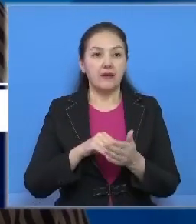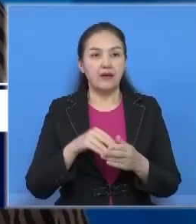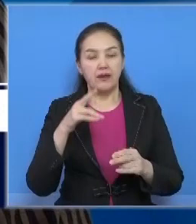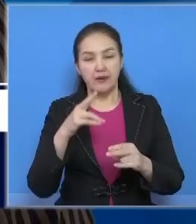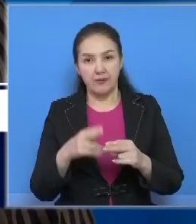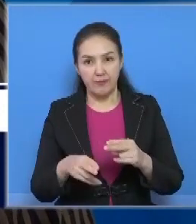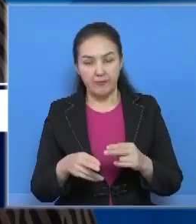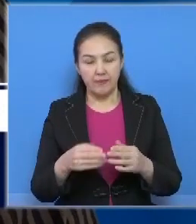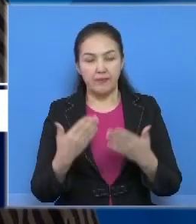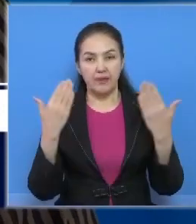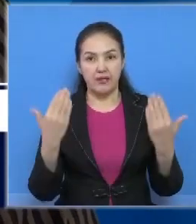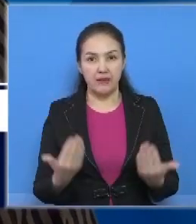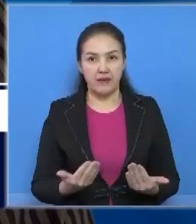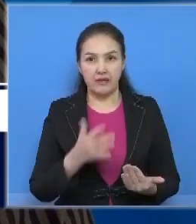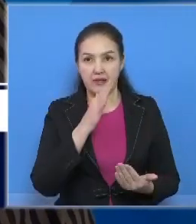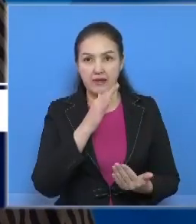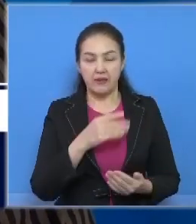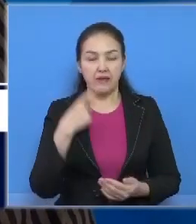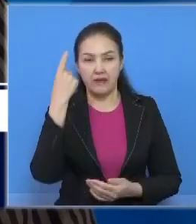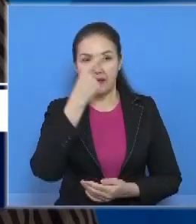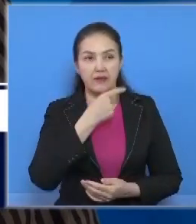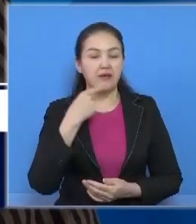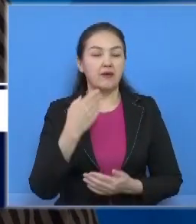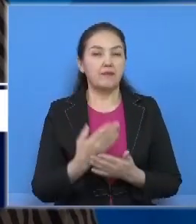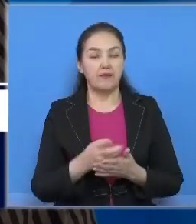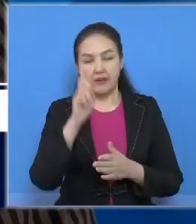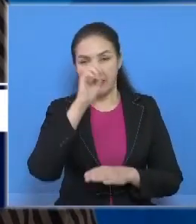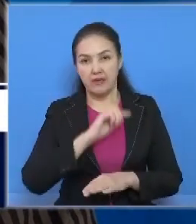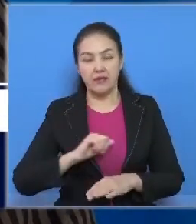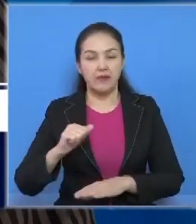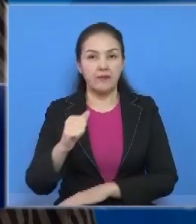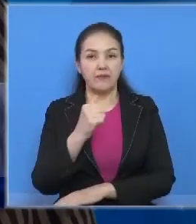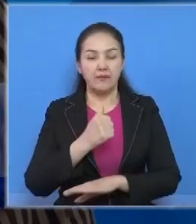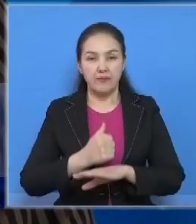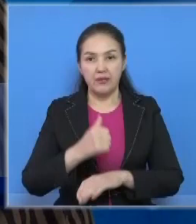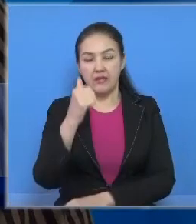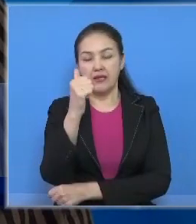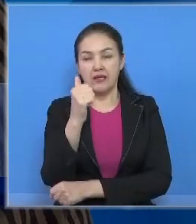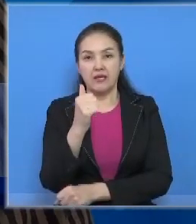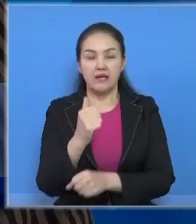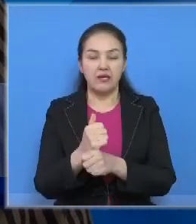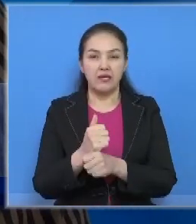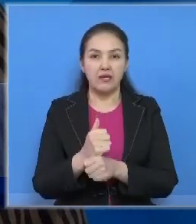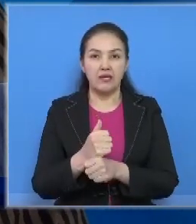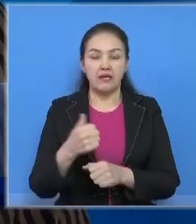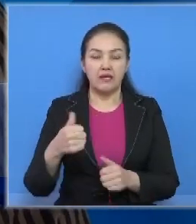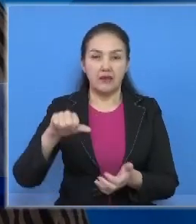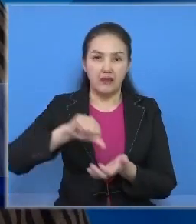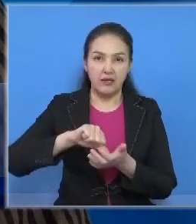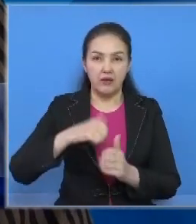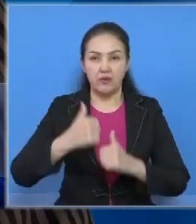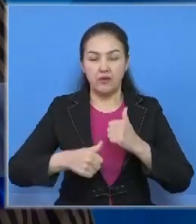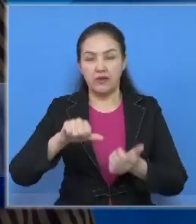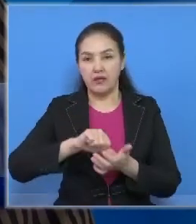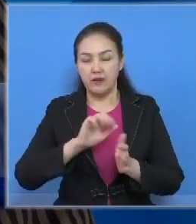түлектерге қазіргі кезде жекеленген мемлекеттік қызметке кіру конкурсқа қатыспай кіру